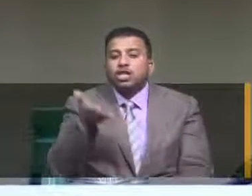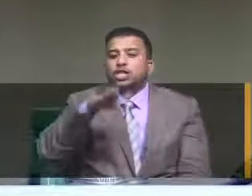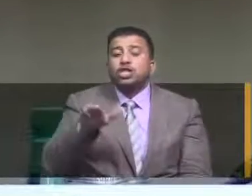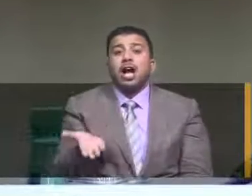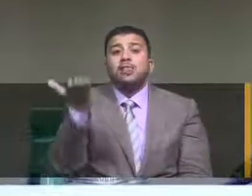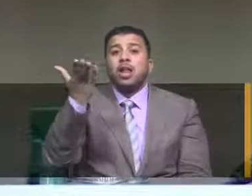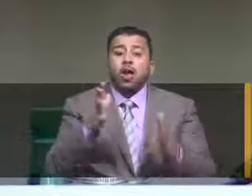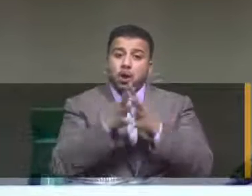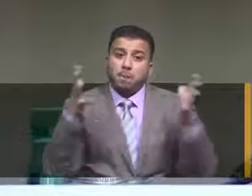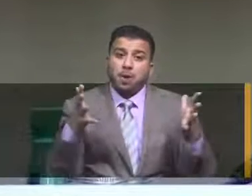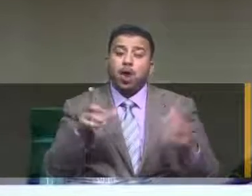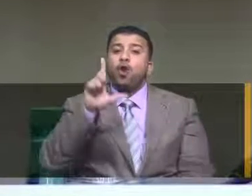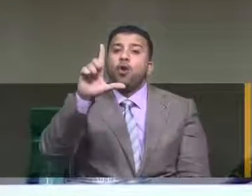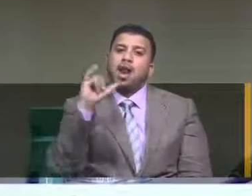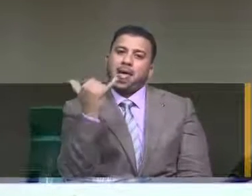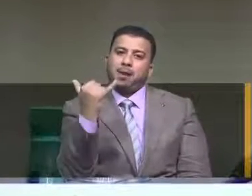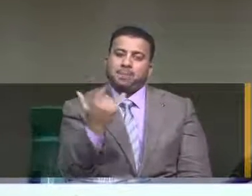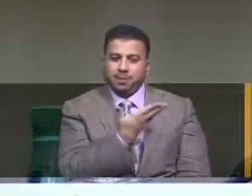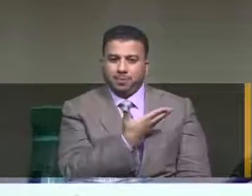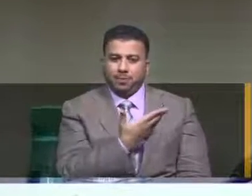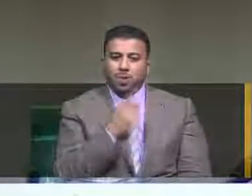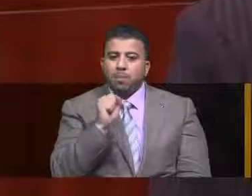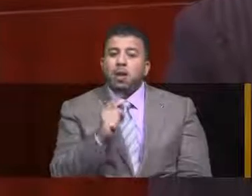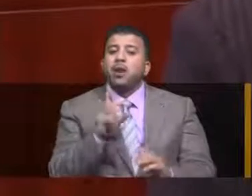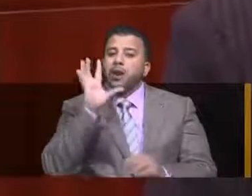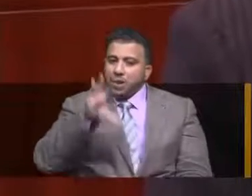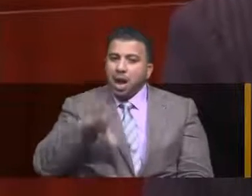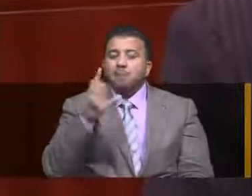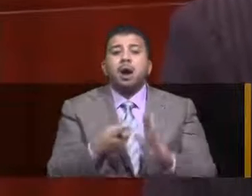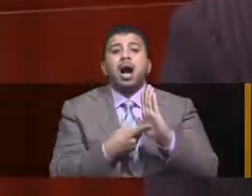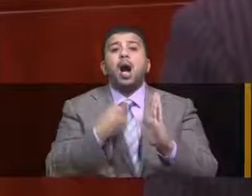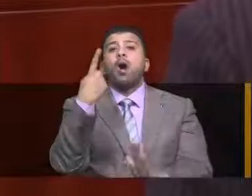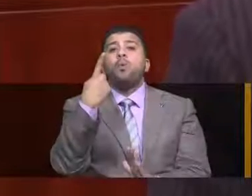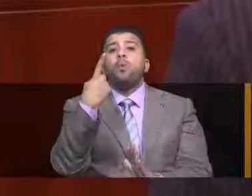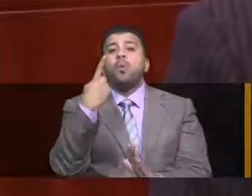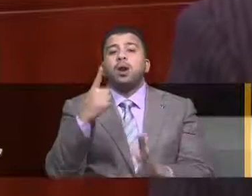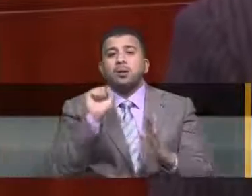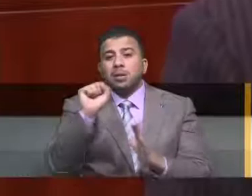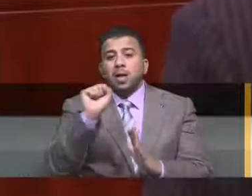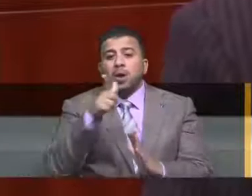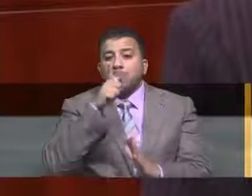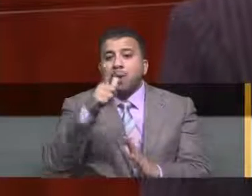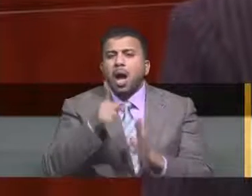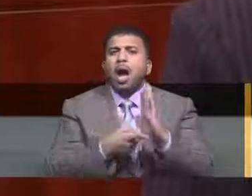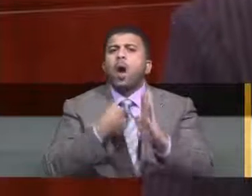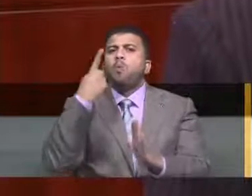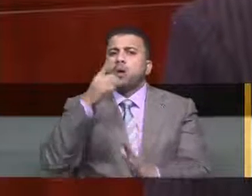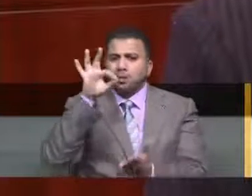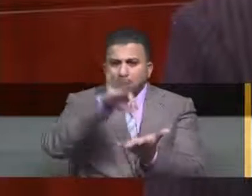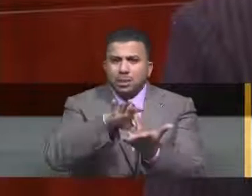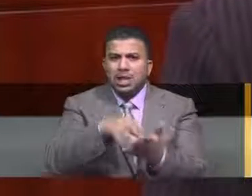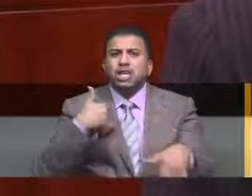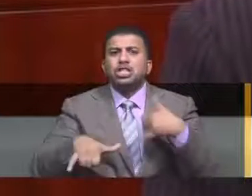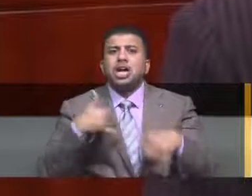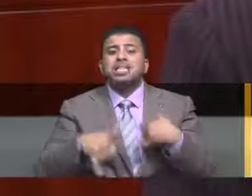أول اجتماع يتم خارج هذه الأماكن، والسبب في الحقيقة هو أن الجمهورية